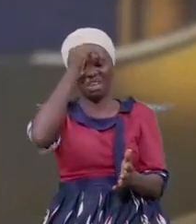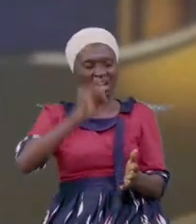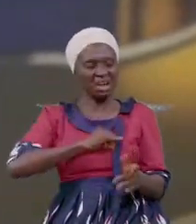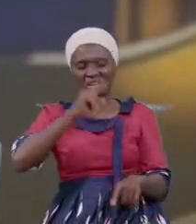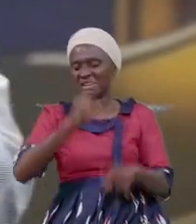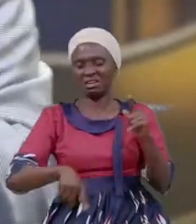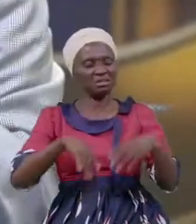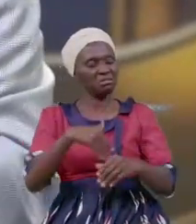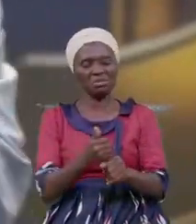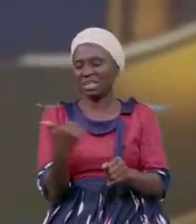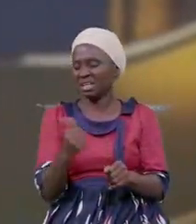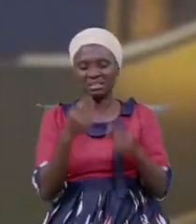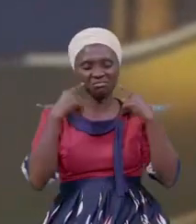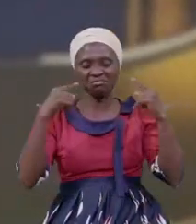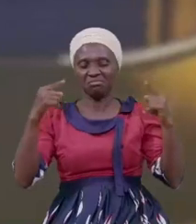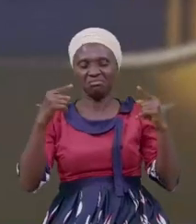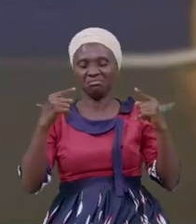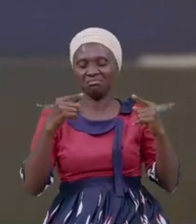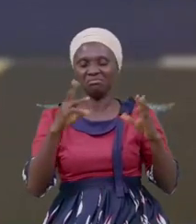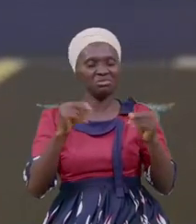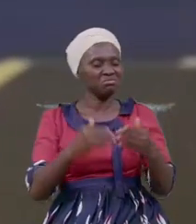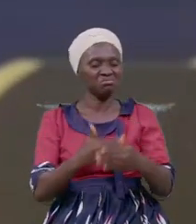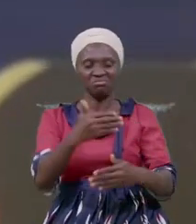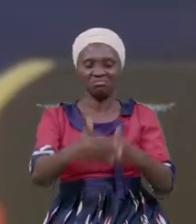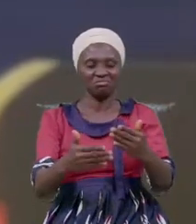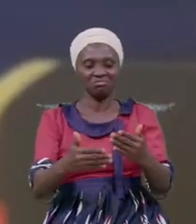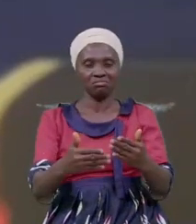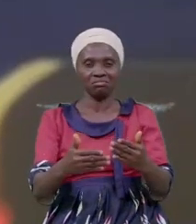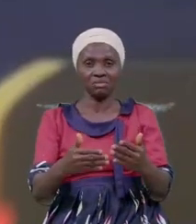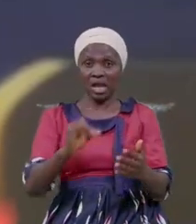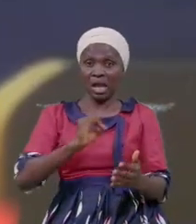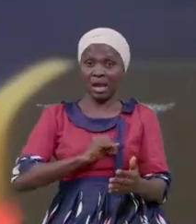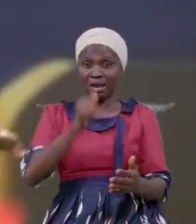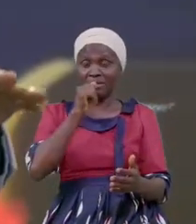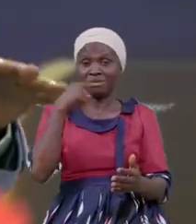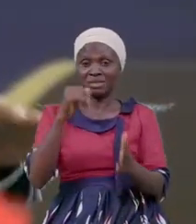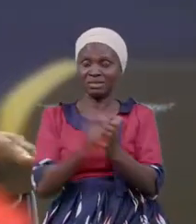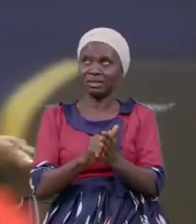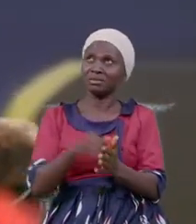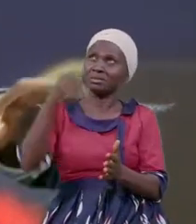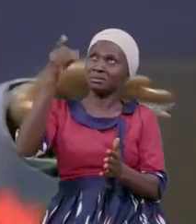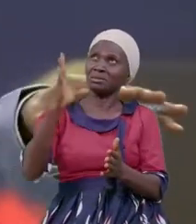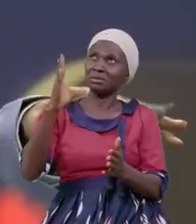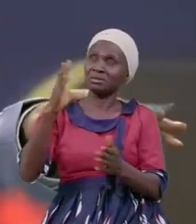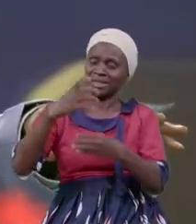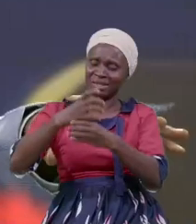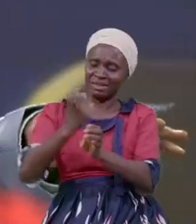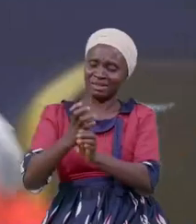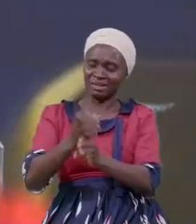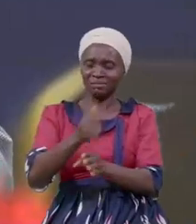pas progresser dans la vie je dis Dieu a fait un